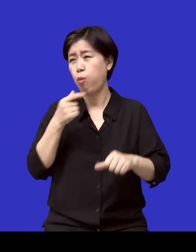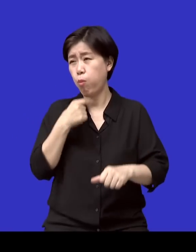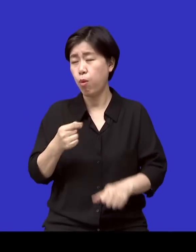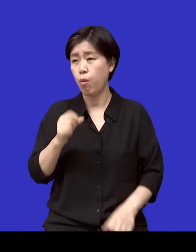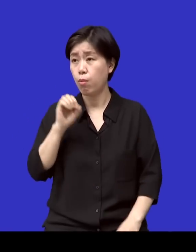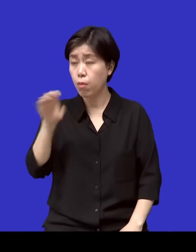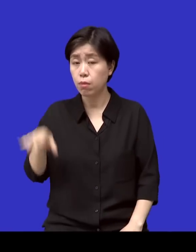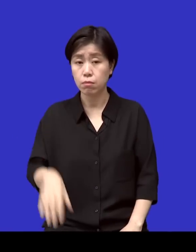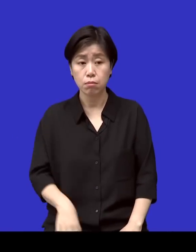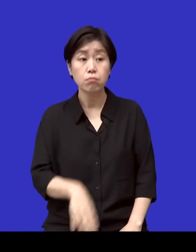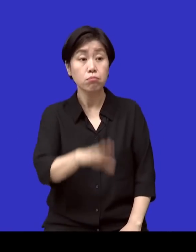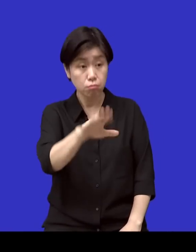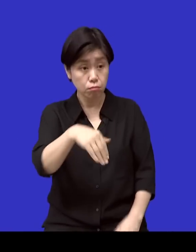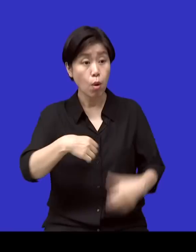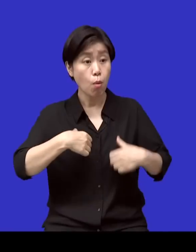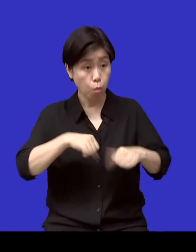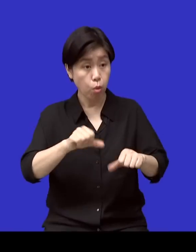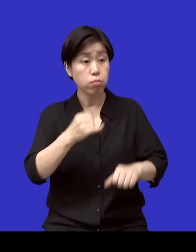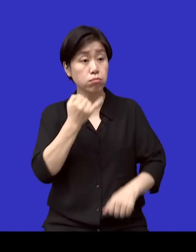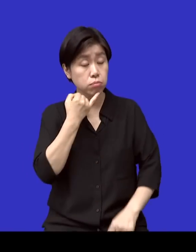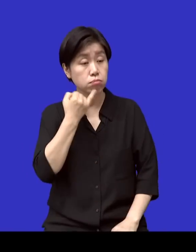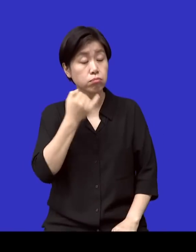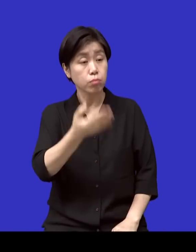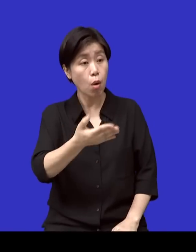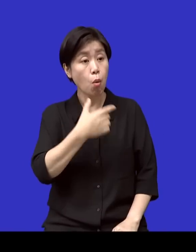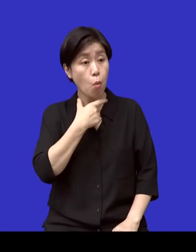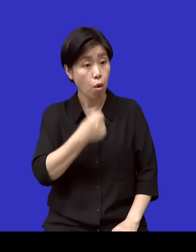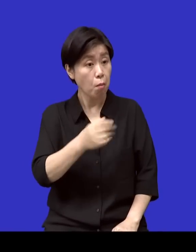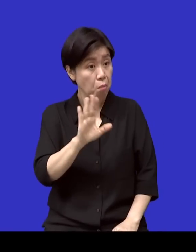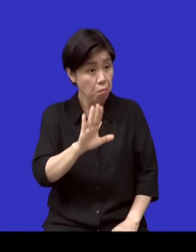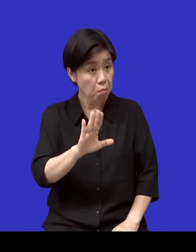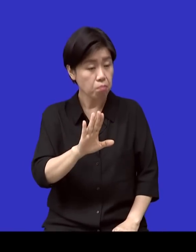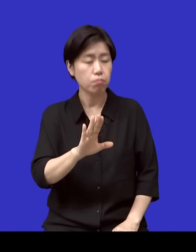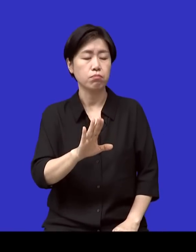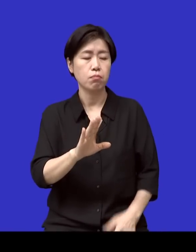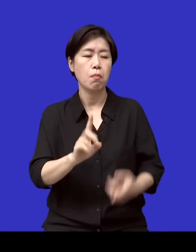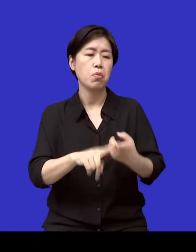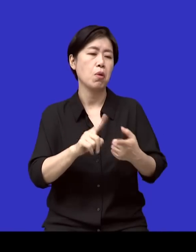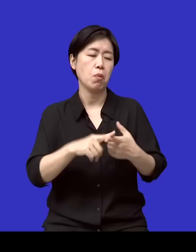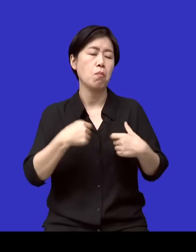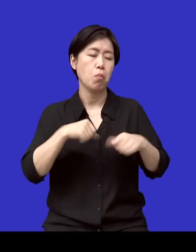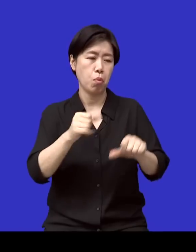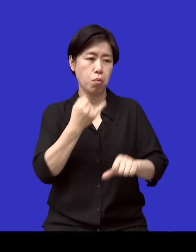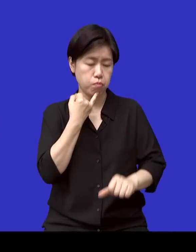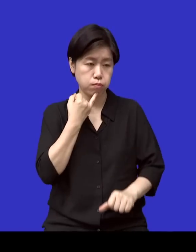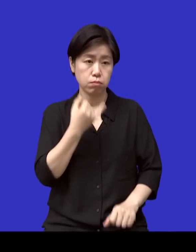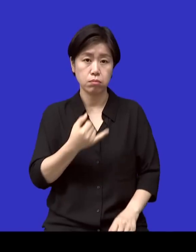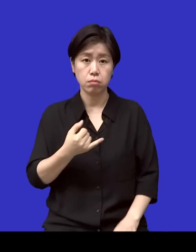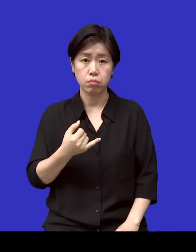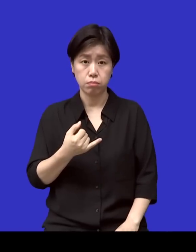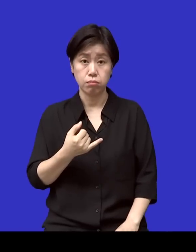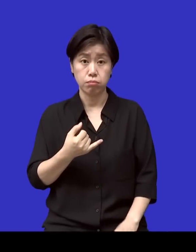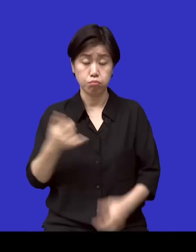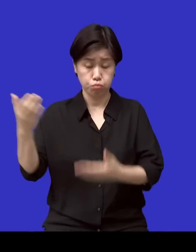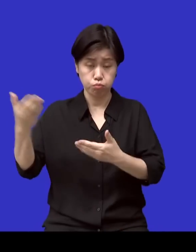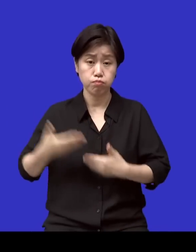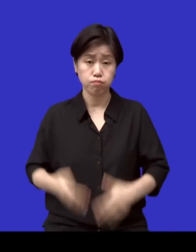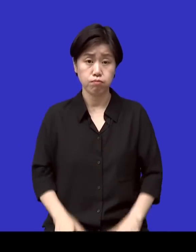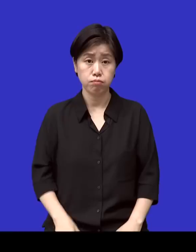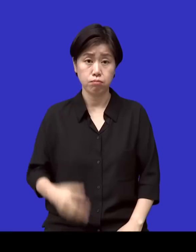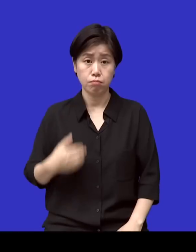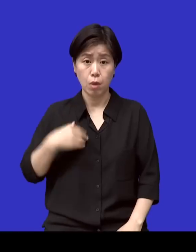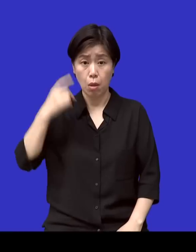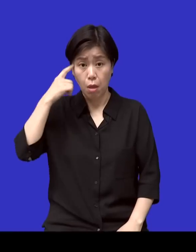그러니까 엄마가 그만둬. 너가 원한다면 언제든지 그만둬도 돼. 어머니는 정말 쿨하셨고요. 그러니까 저의 의사 결정을